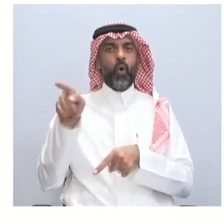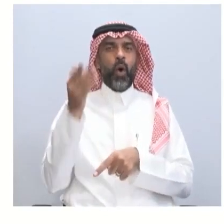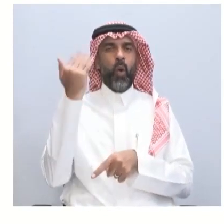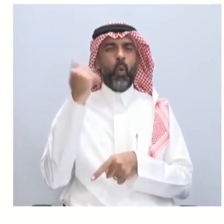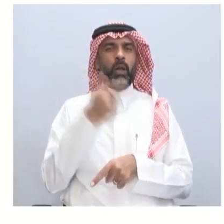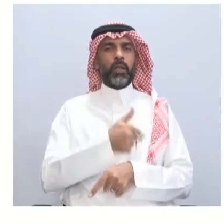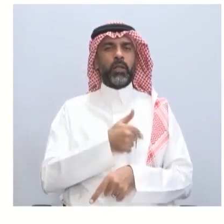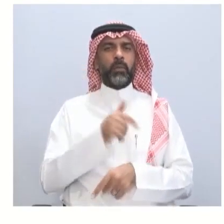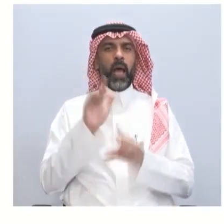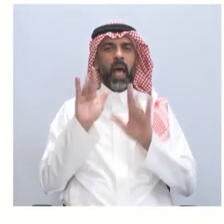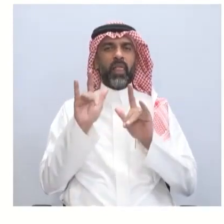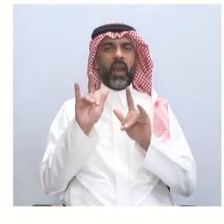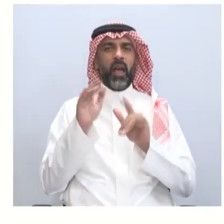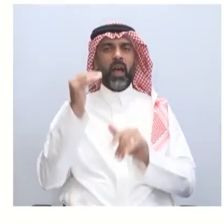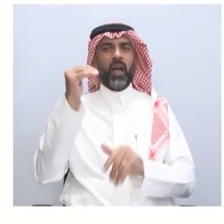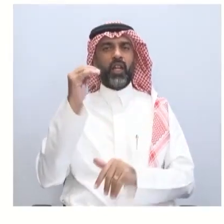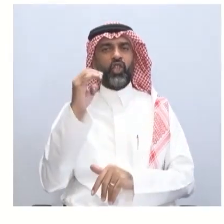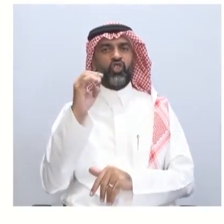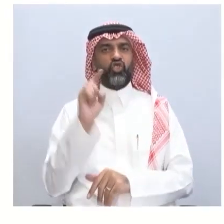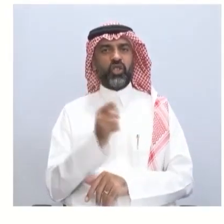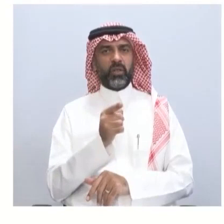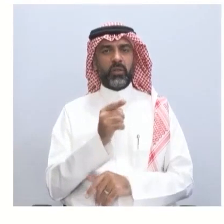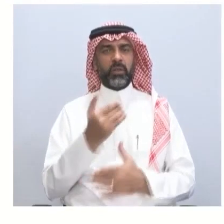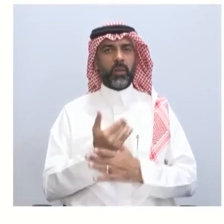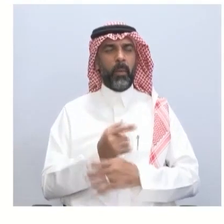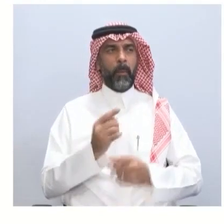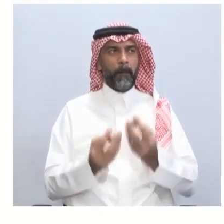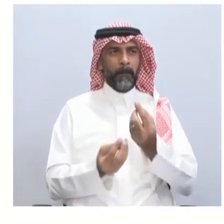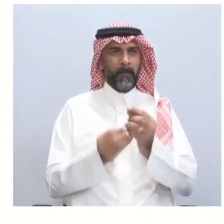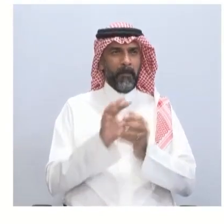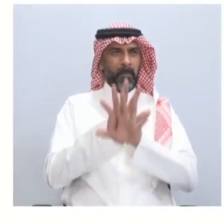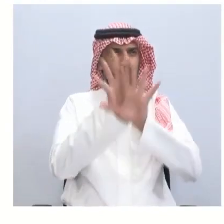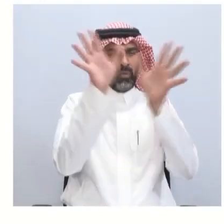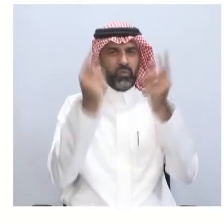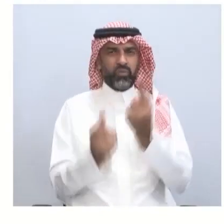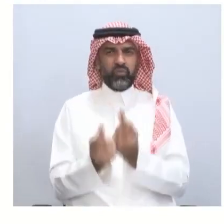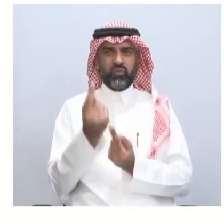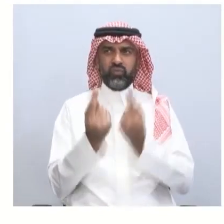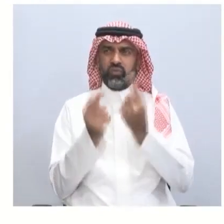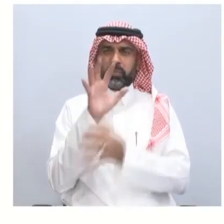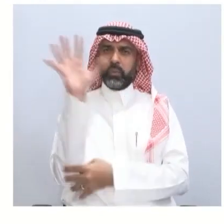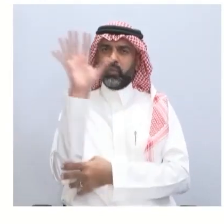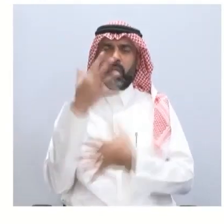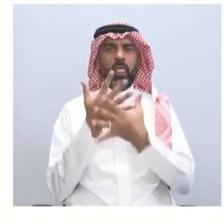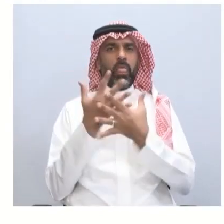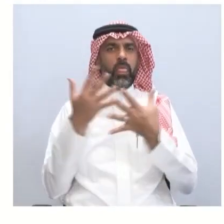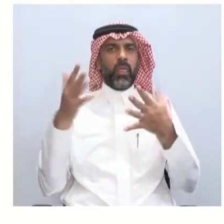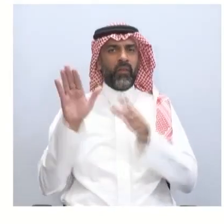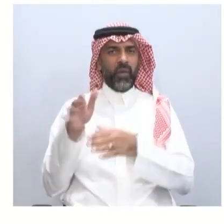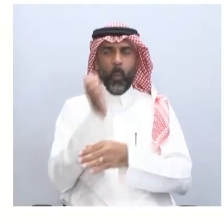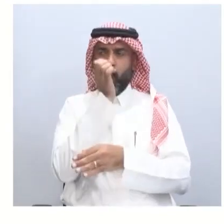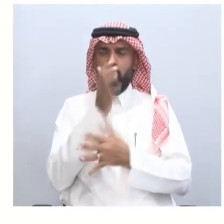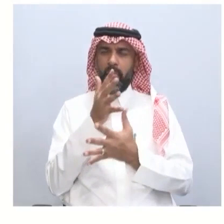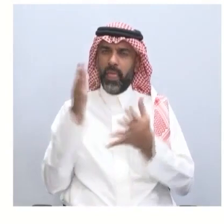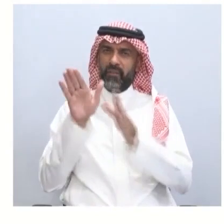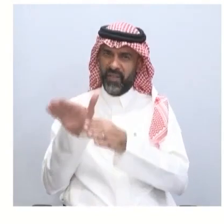فيها او تكثر فيها الخضره من مزارع ونخ خيل ووفره في المياه هذا